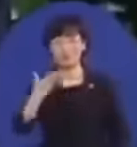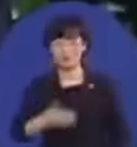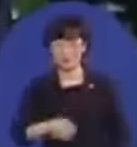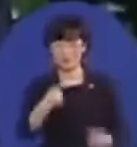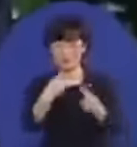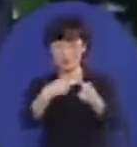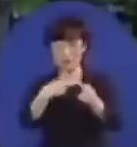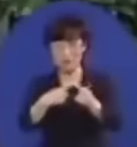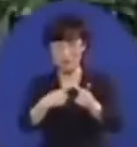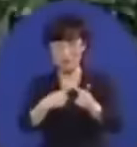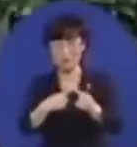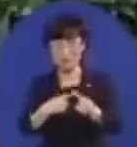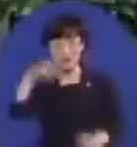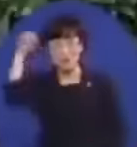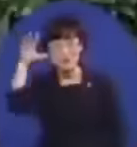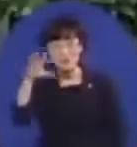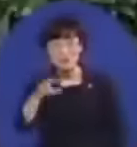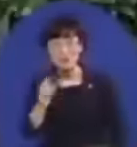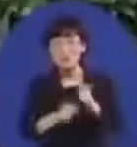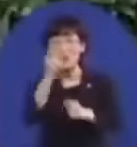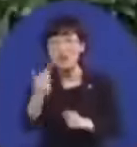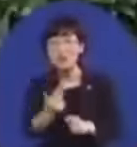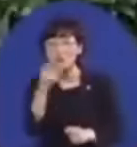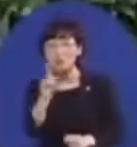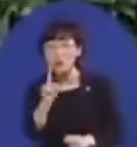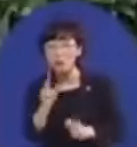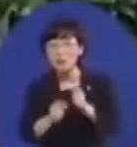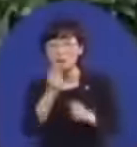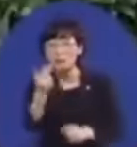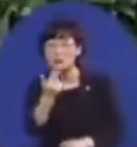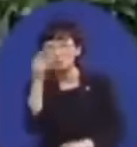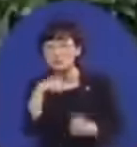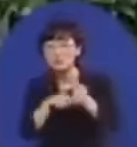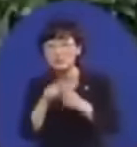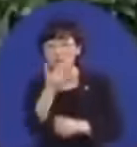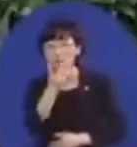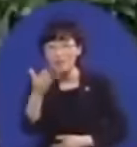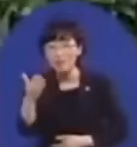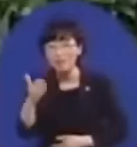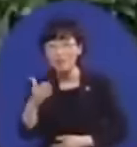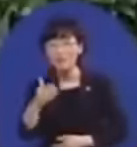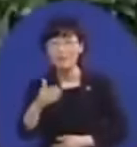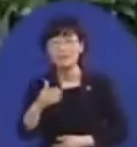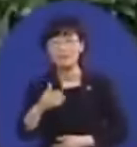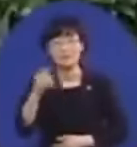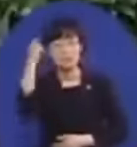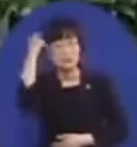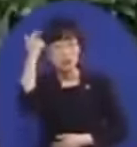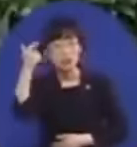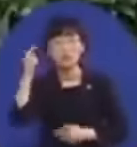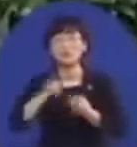첫째, 빛과 영생입니다. 영생이라는 것은 바로 빛인 것입니다. 영적으로 빛인 것입니다.